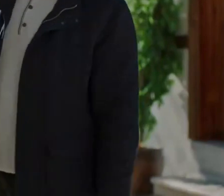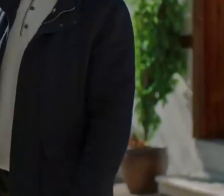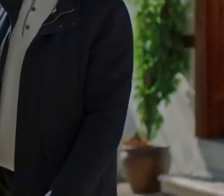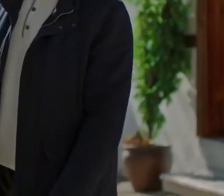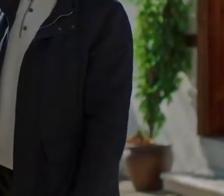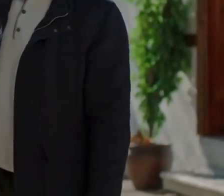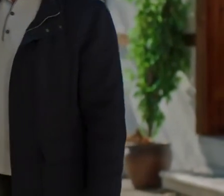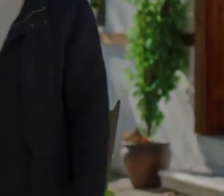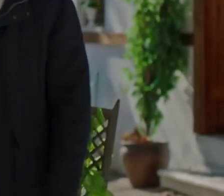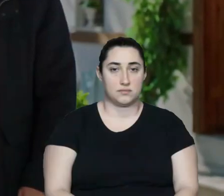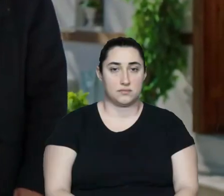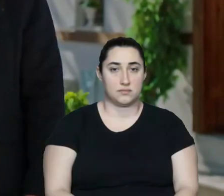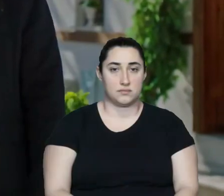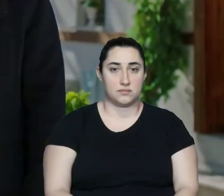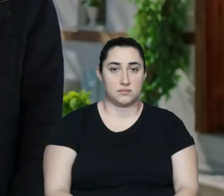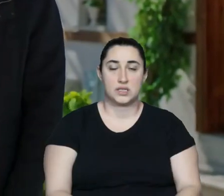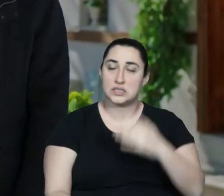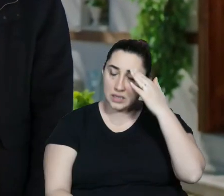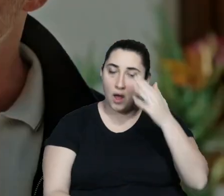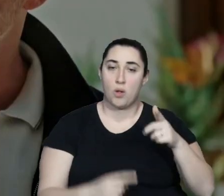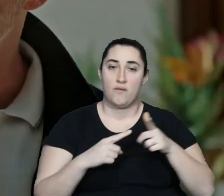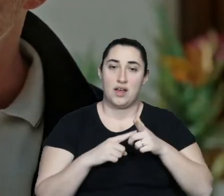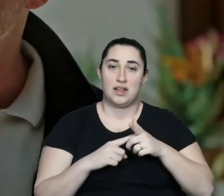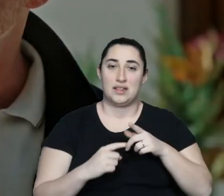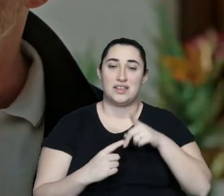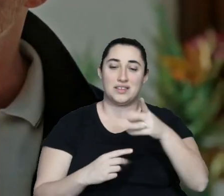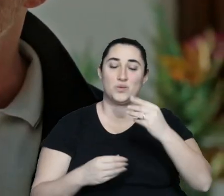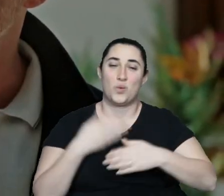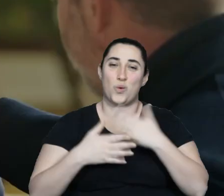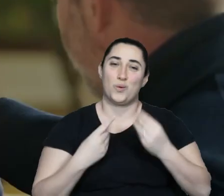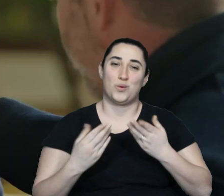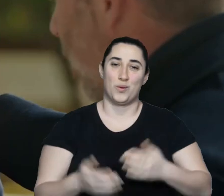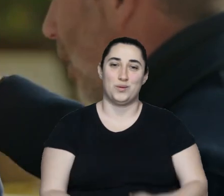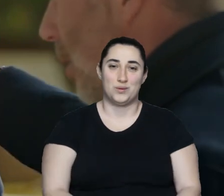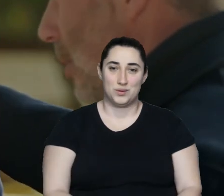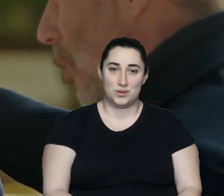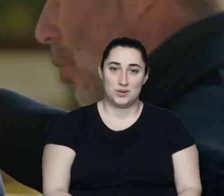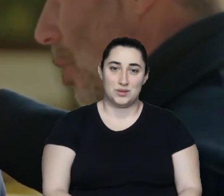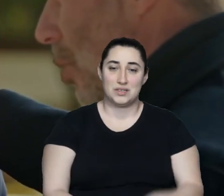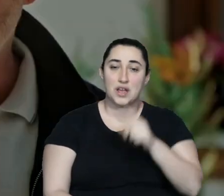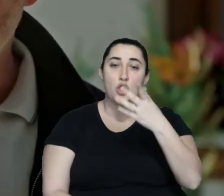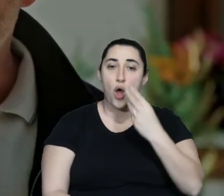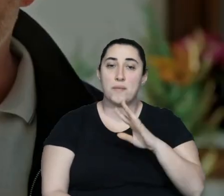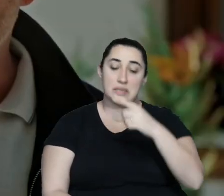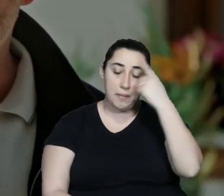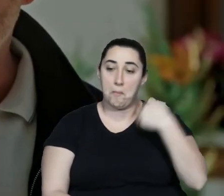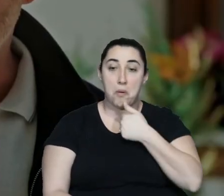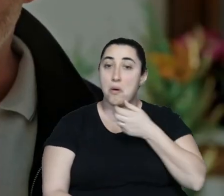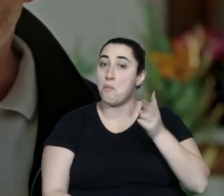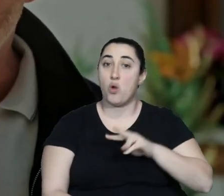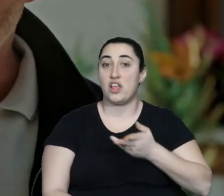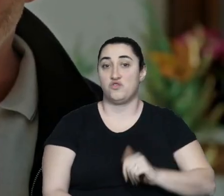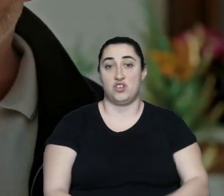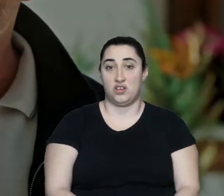Fatih sokakta bekliyormuş. Sağ ol Fatih. Seni de iyice yorduk bugün. Sen olmasan belki de babamı